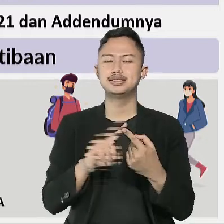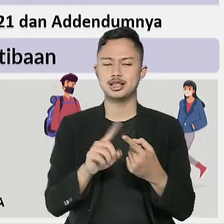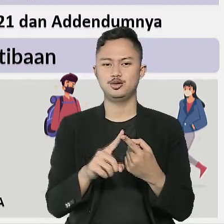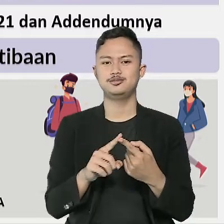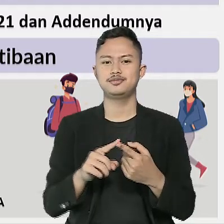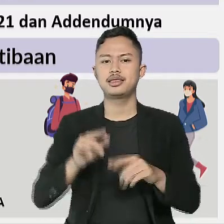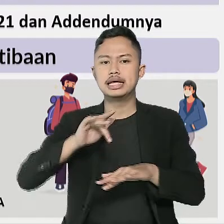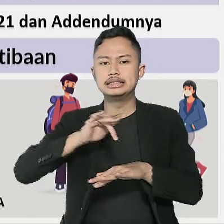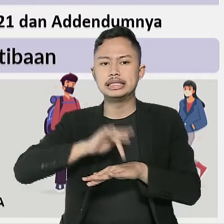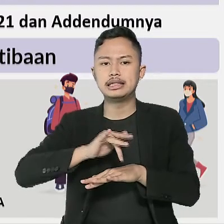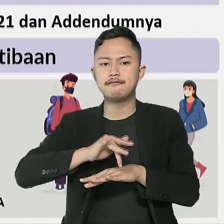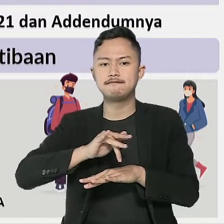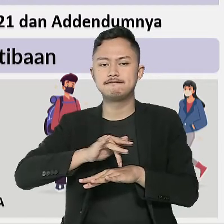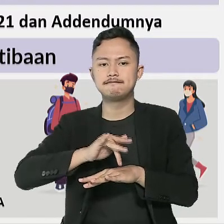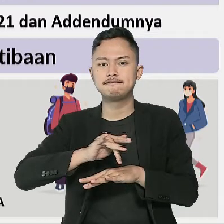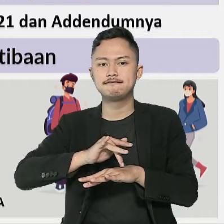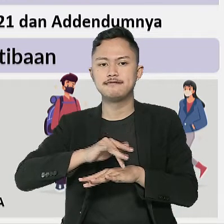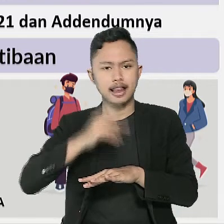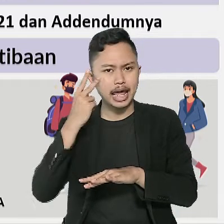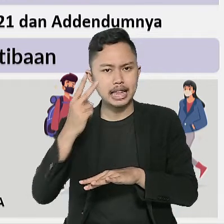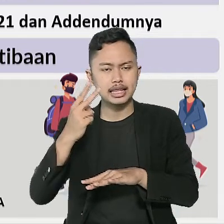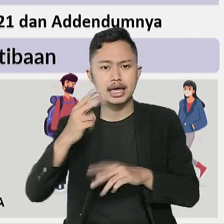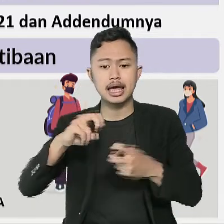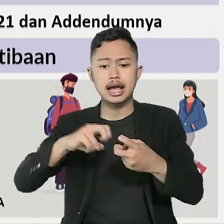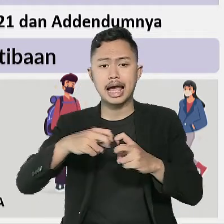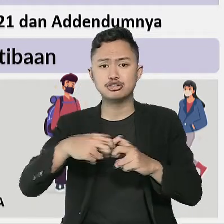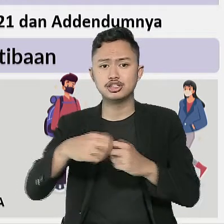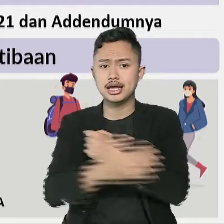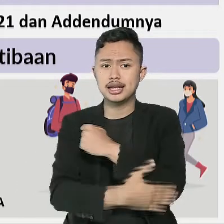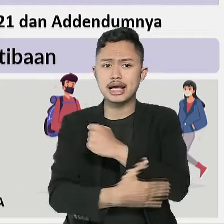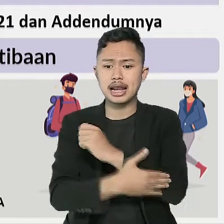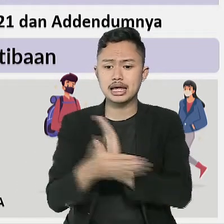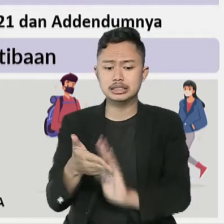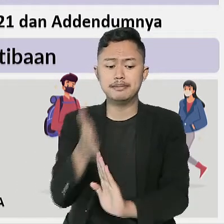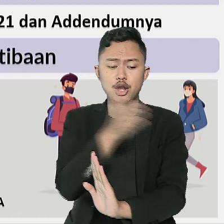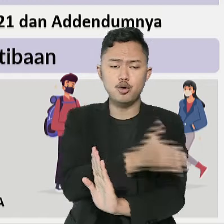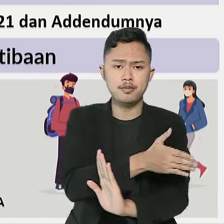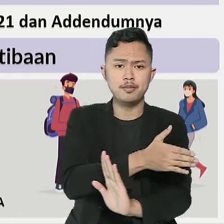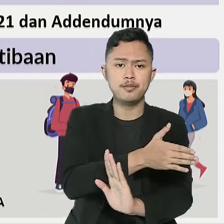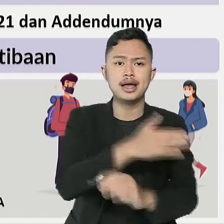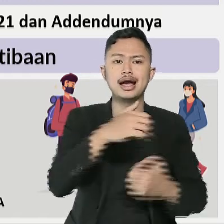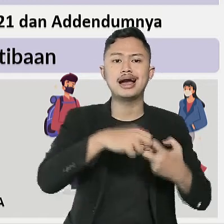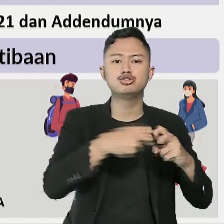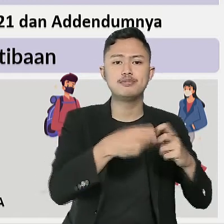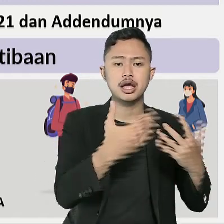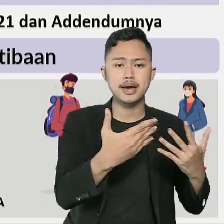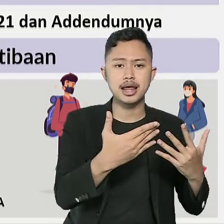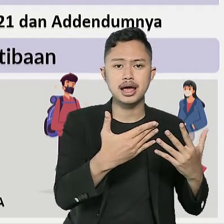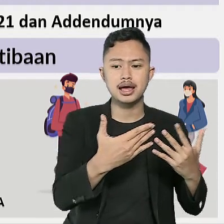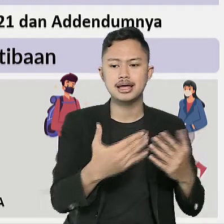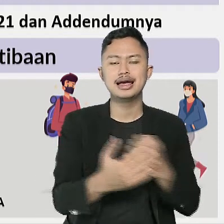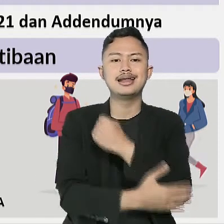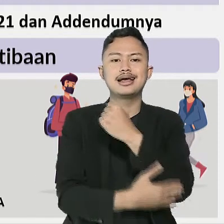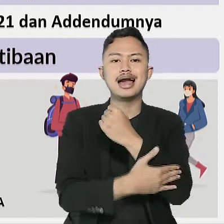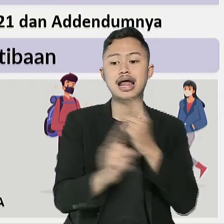dan spesifik sesuai kondisi kasus di asal dan tujuan negara, cakupan vaksinasi,